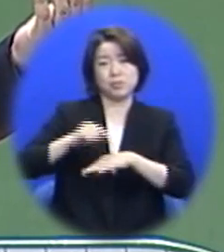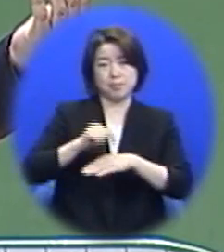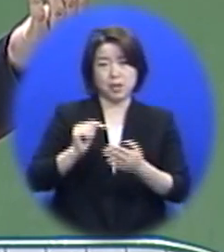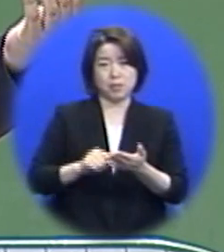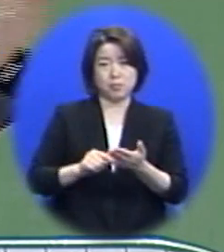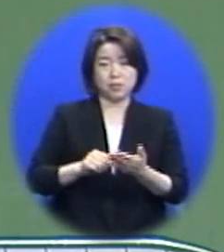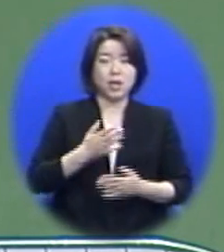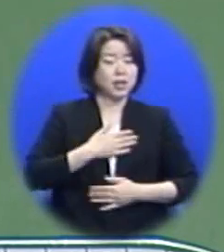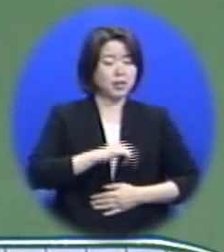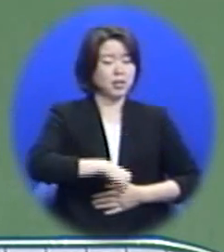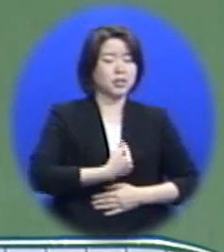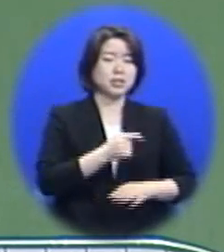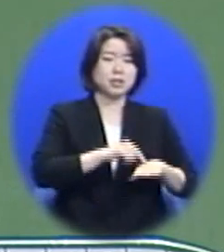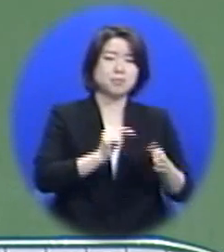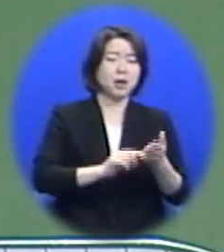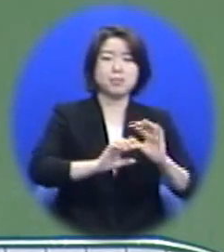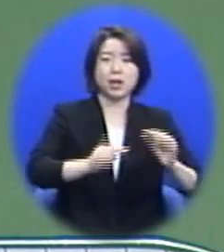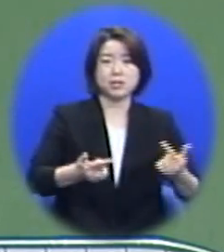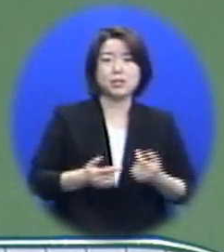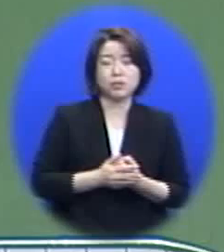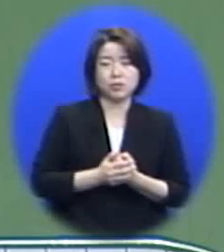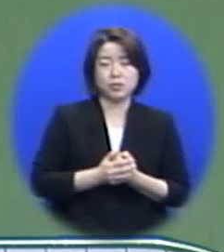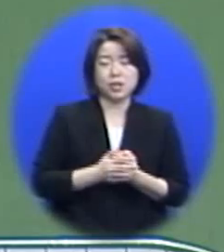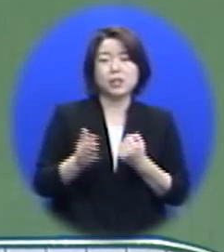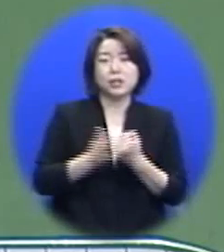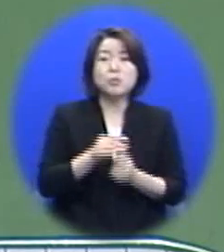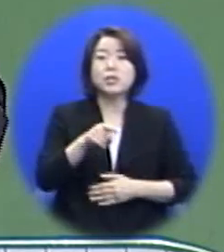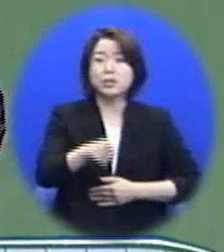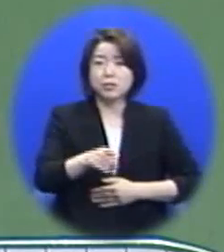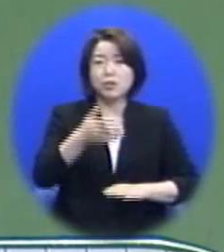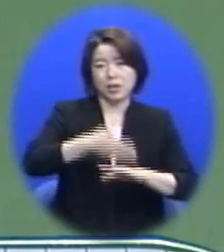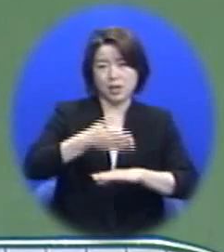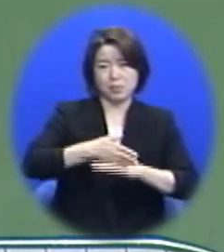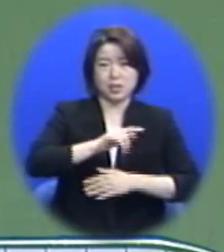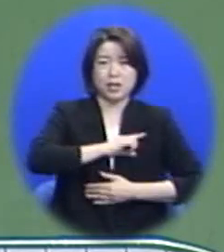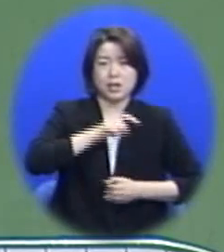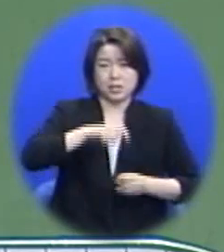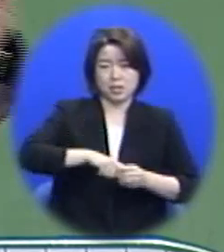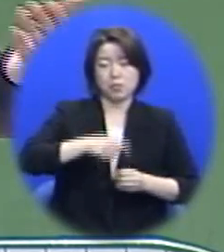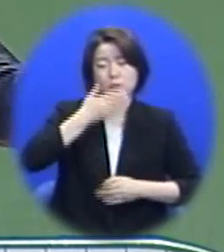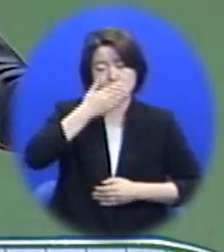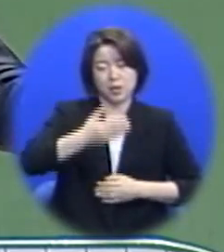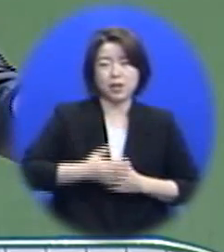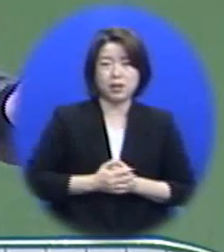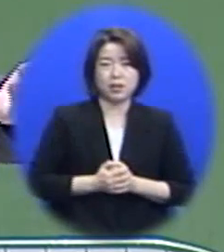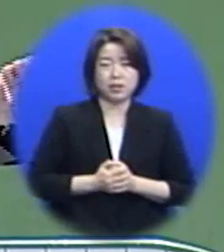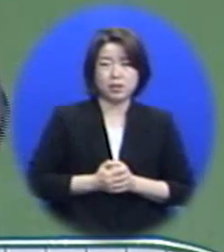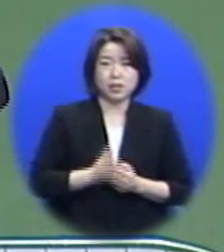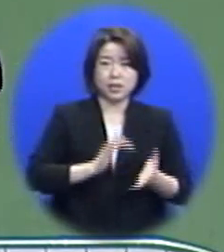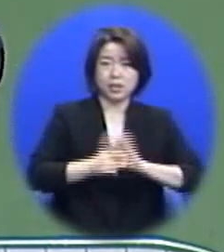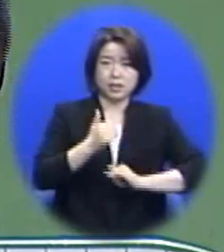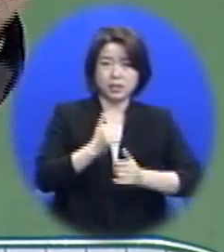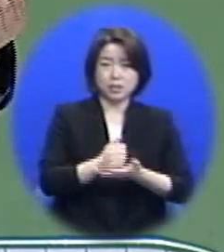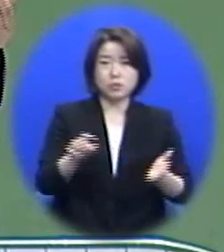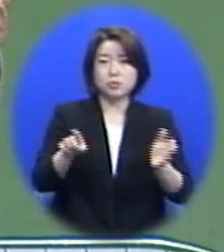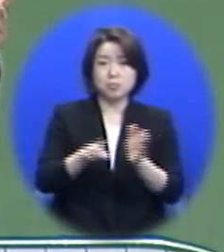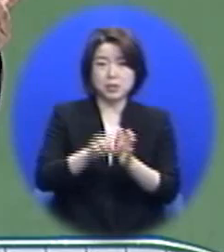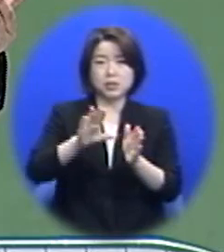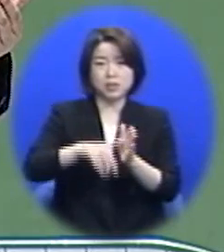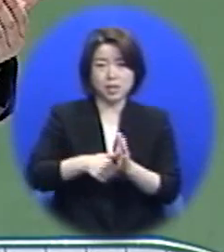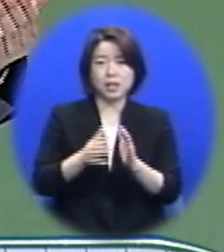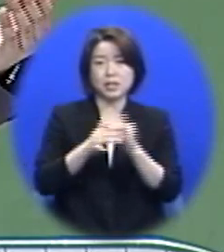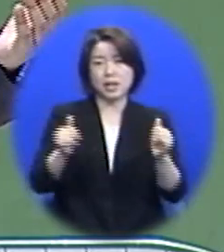아니었습니다 그게 하나님께 감사의 제목이었다 거예요 예수를 믿을 때 사람은